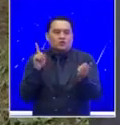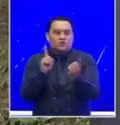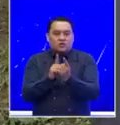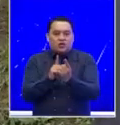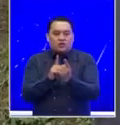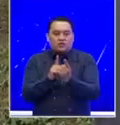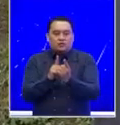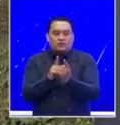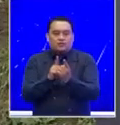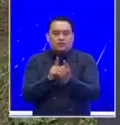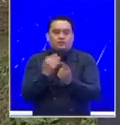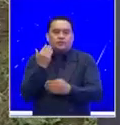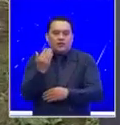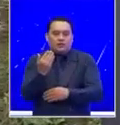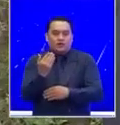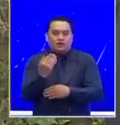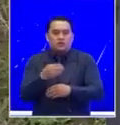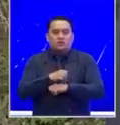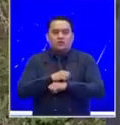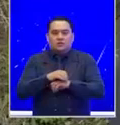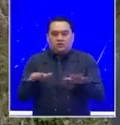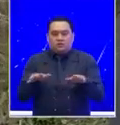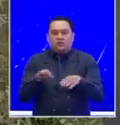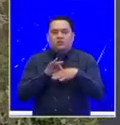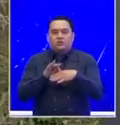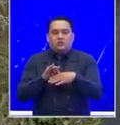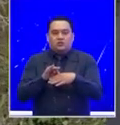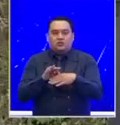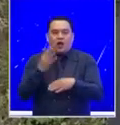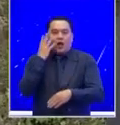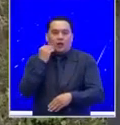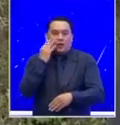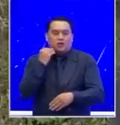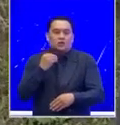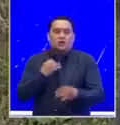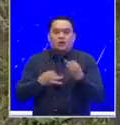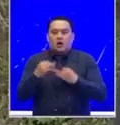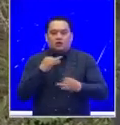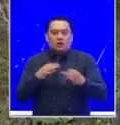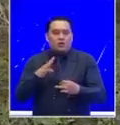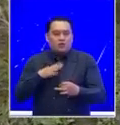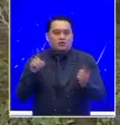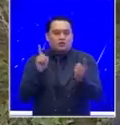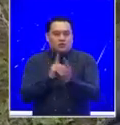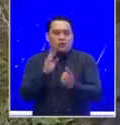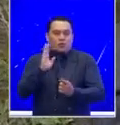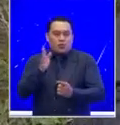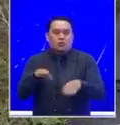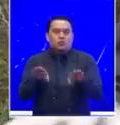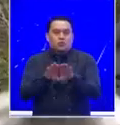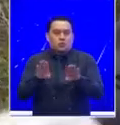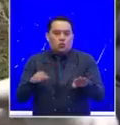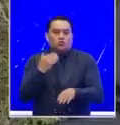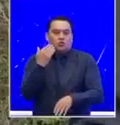там уже ваши же развезут. Сейчас я, увидите, при вас с алматинцами разговариваю, они своих встретят, и точно так же